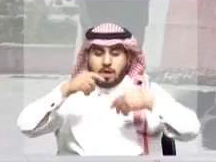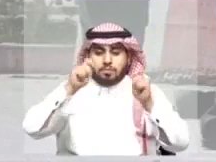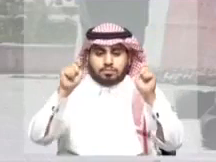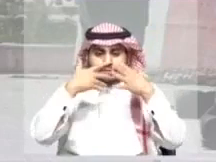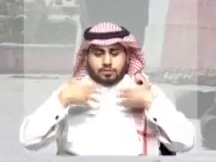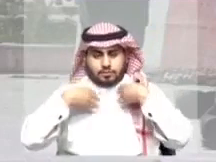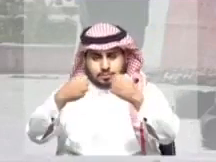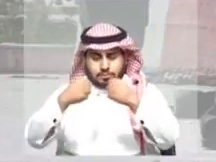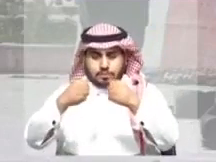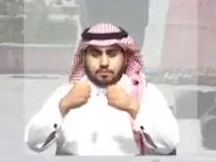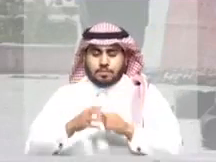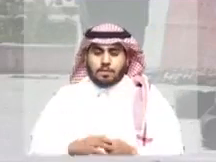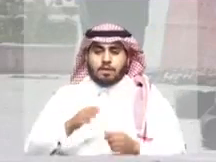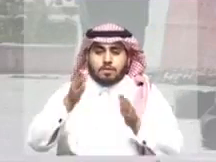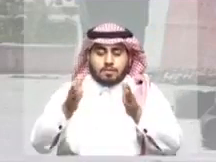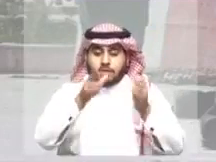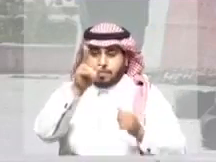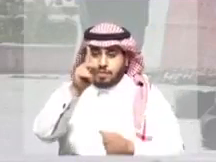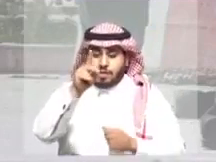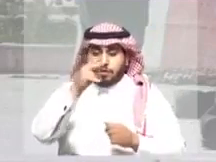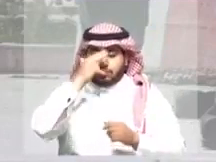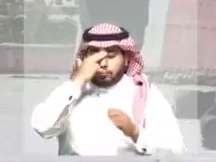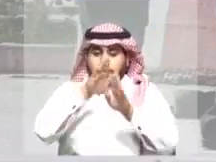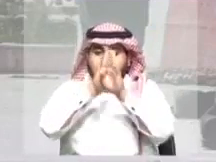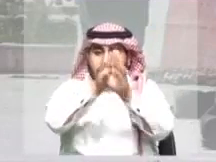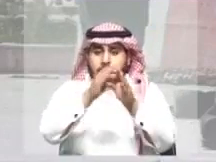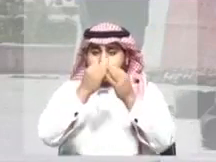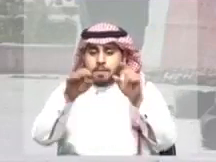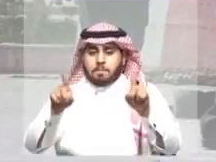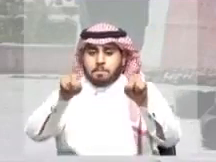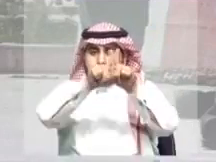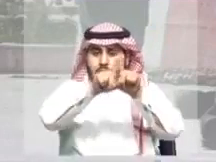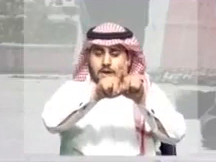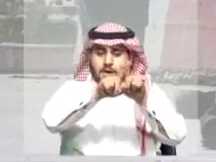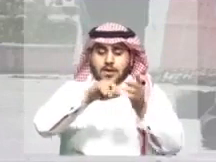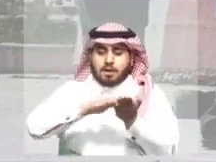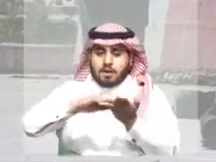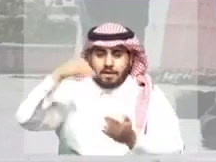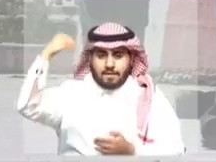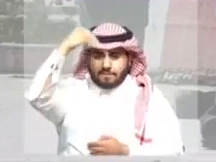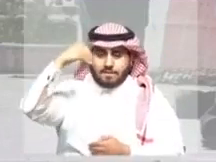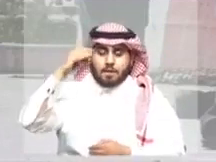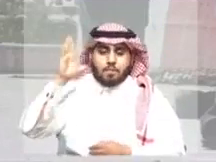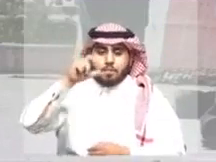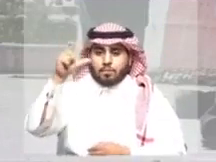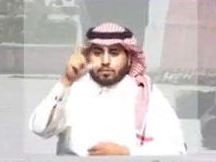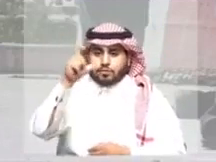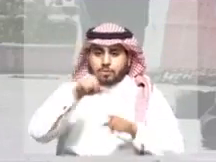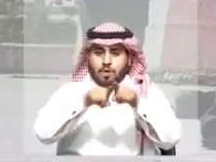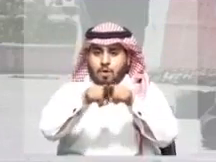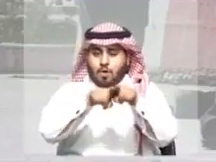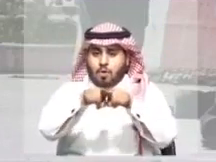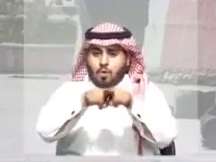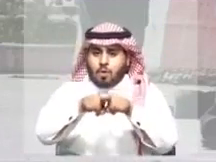الشفاء، مجددا في الوقت نفسه وقوف المملكة وتضامنها مع جمهورية أفغانستان الإسلامية